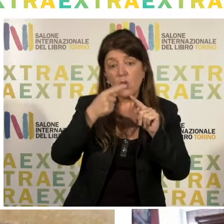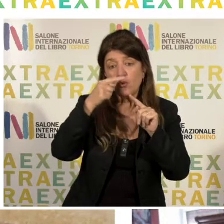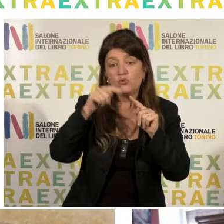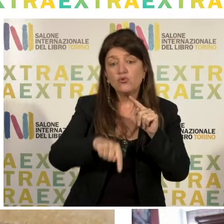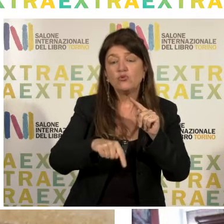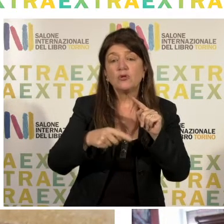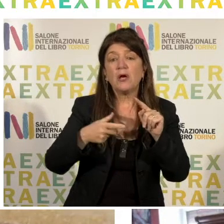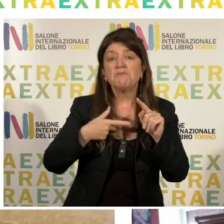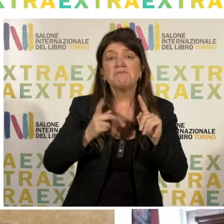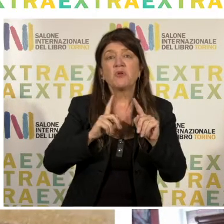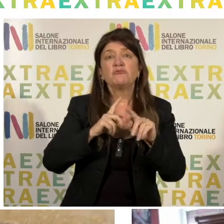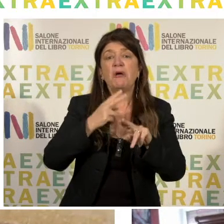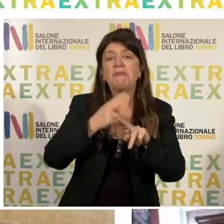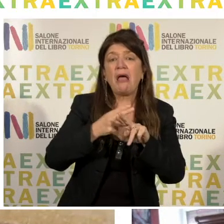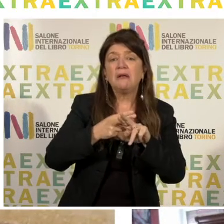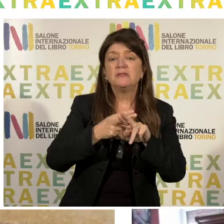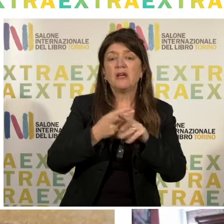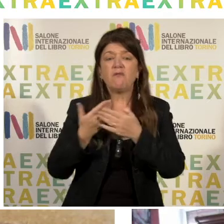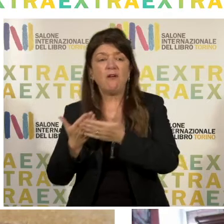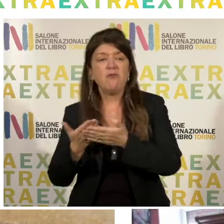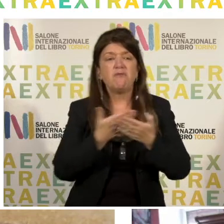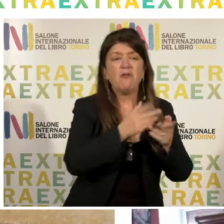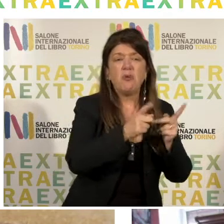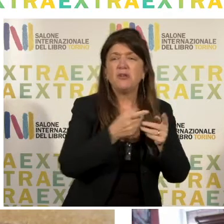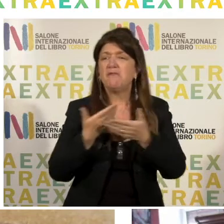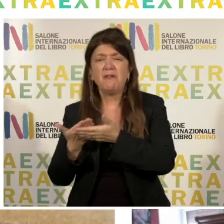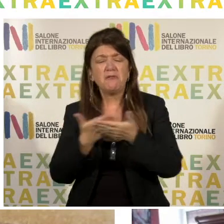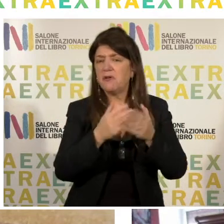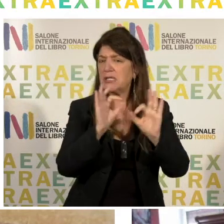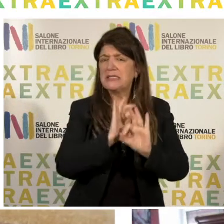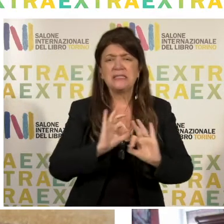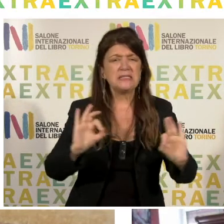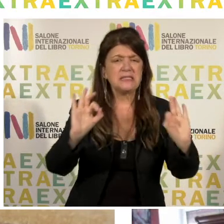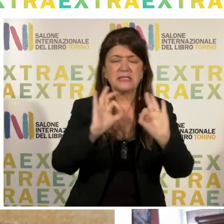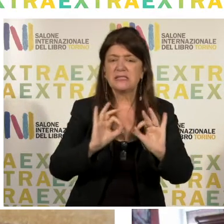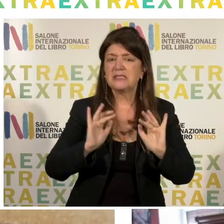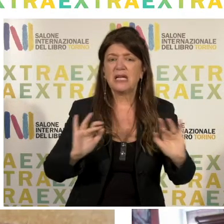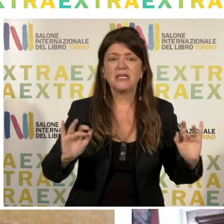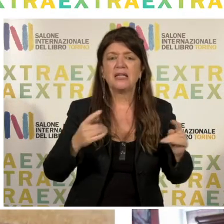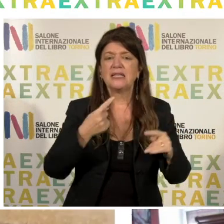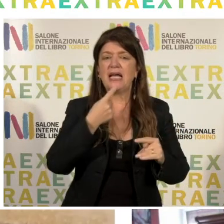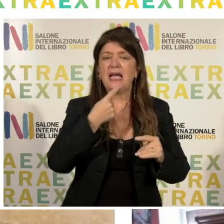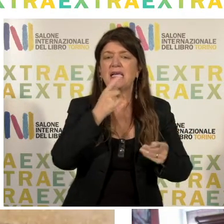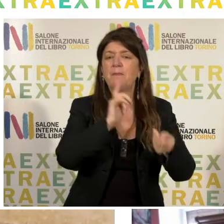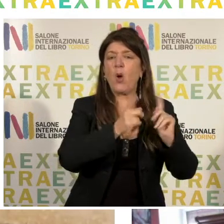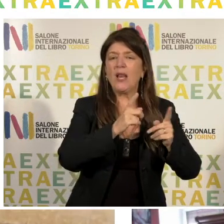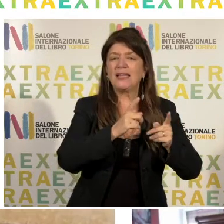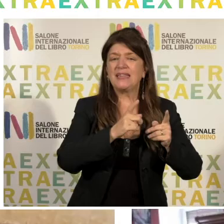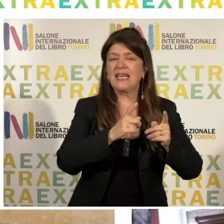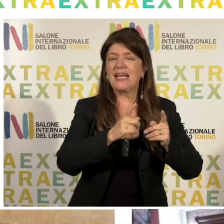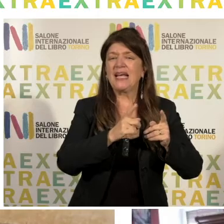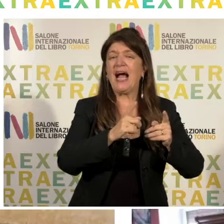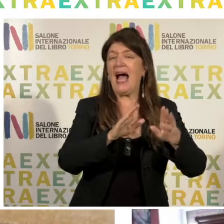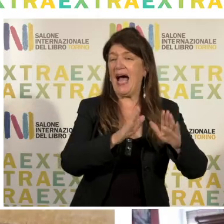non c'era un'orchestra dietro di lui, non c'era nessuno. Allora, per quelli che erano a destra era troppo a sinistra, per quelli che